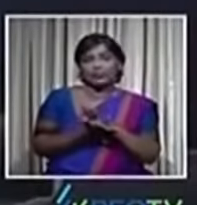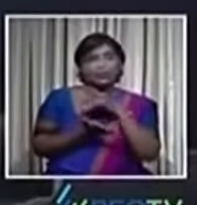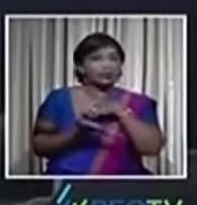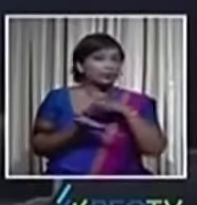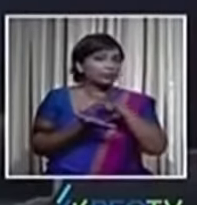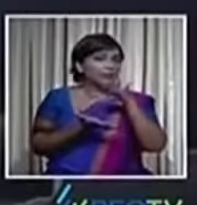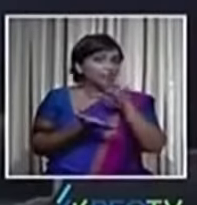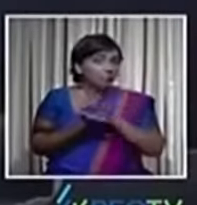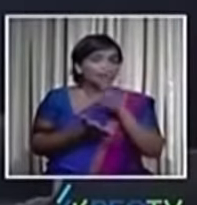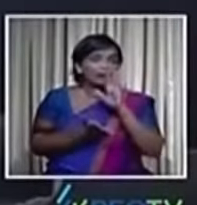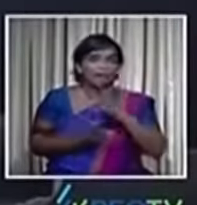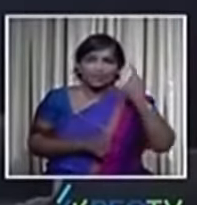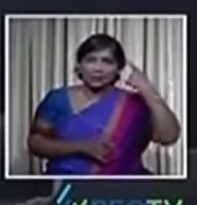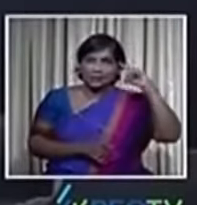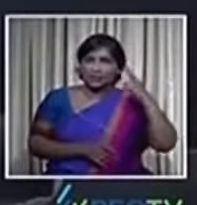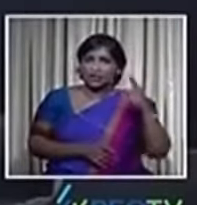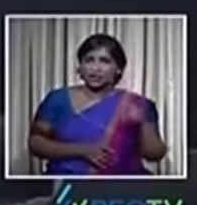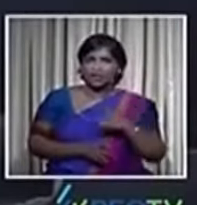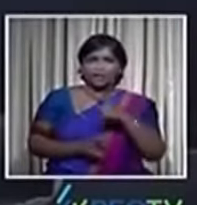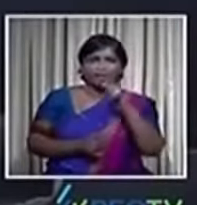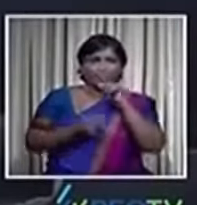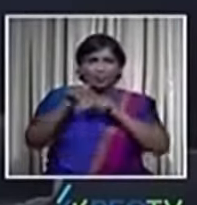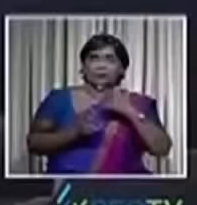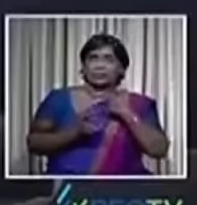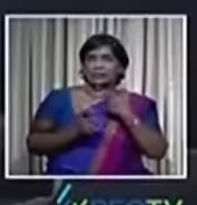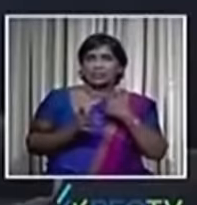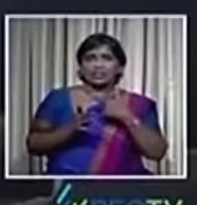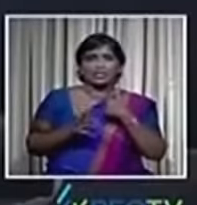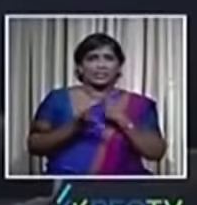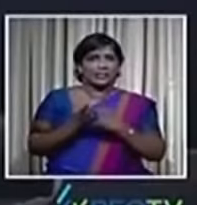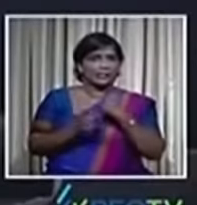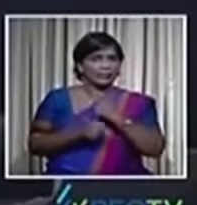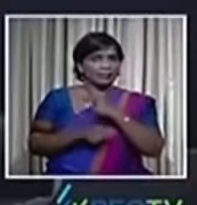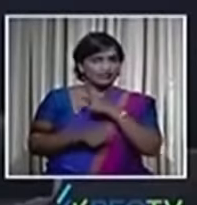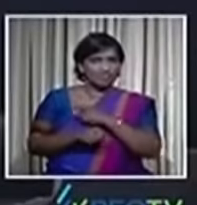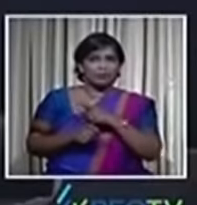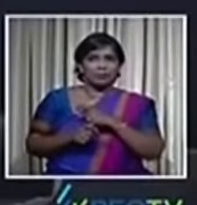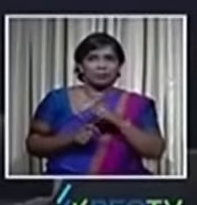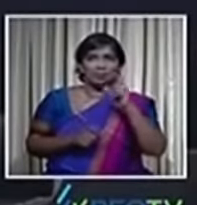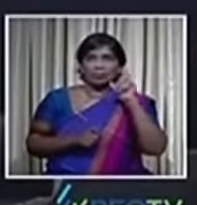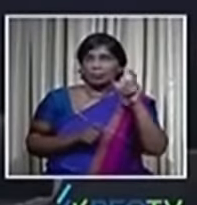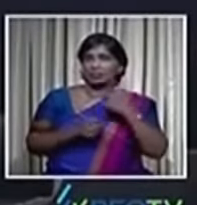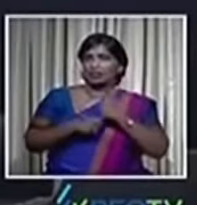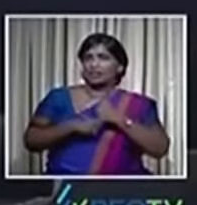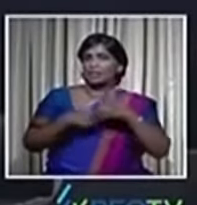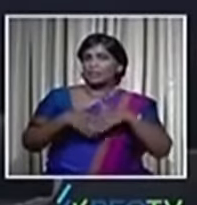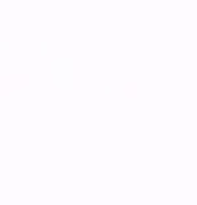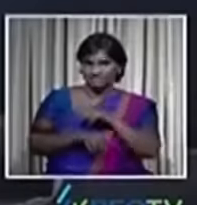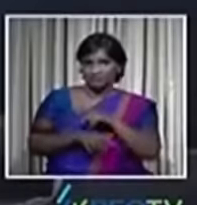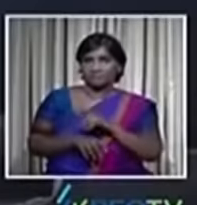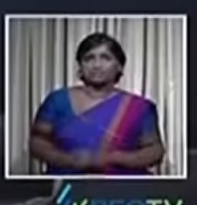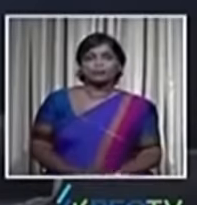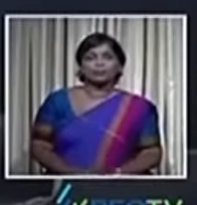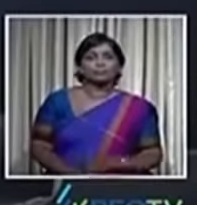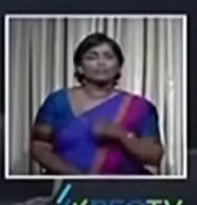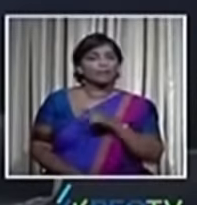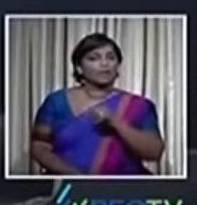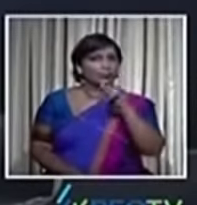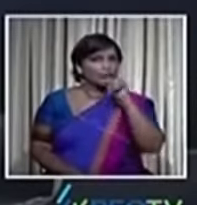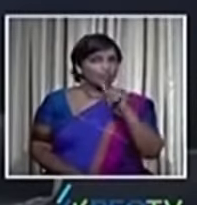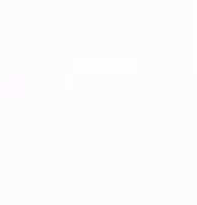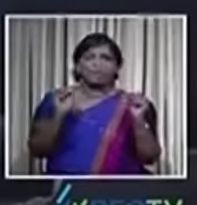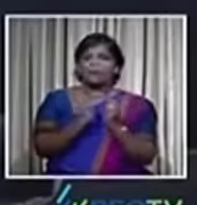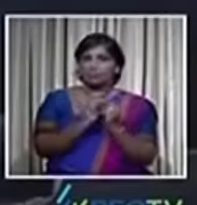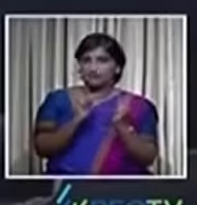சுற்றாடலுக்கு பாதிப்பு ஏற்படாத வகையிலான விவசாய முறையை எமக்கு அவசியம் என நாம் தீர்மானம் எடுத்துள்ளோம். அந்த தீர்மானத்தை எடுத்திருக்கும் போது கிருமிநாசினி பதிவாளர்